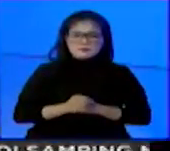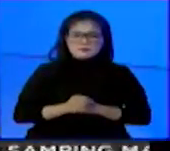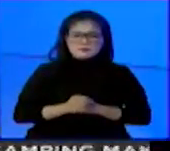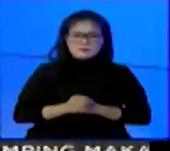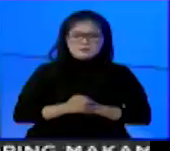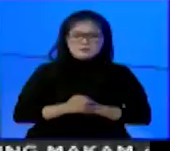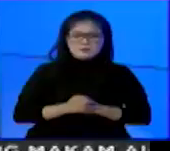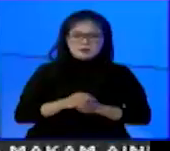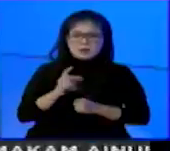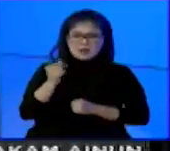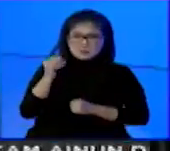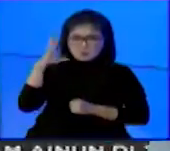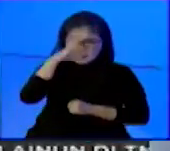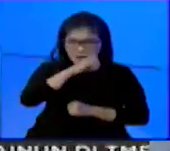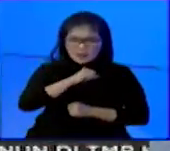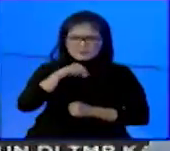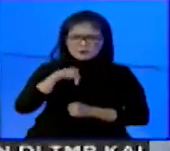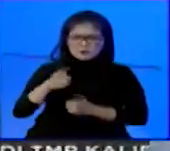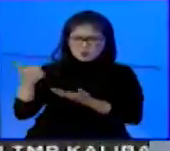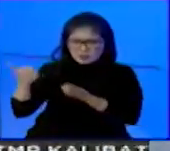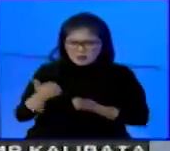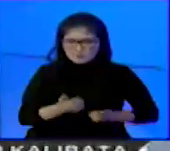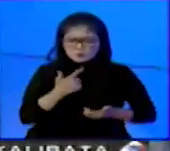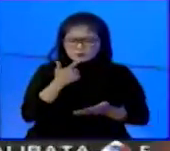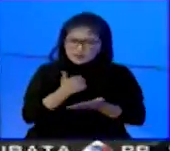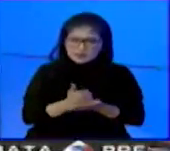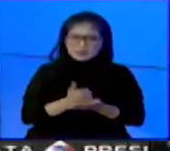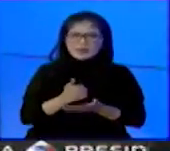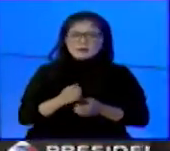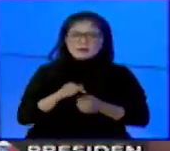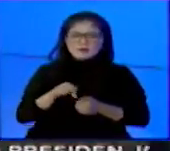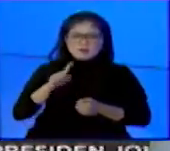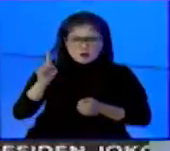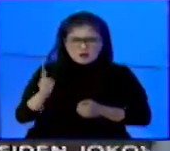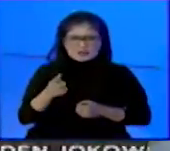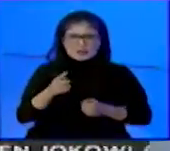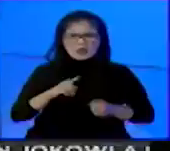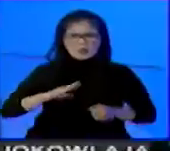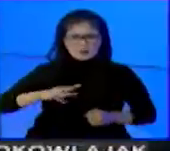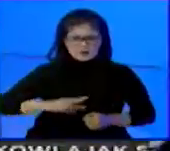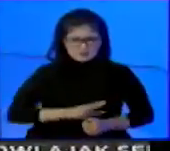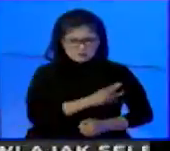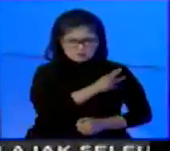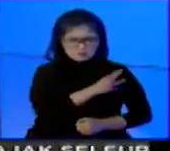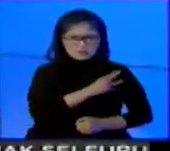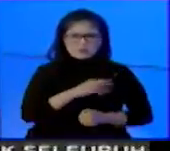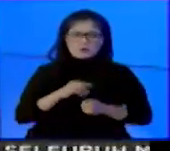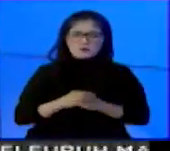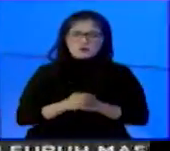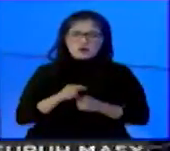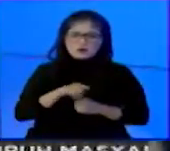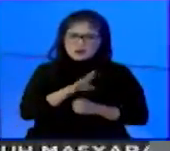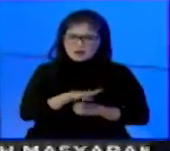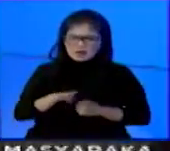Hingga Rabu malam, sejumlah tokoh terus berdatangan untuk melayat. Di antaranya Kiai Haji Ma'ruf Amin, Putri Bung Hatta Mutia Halida